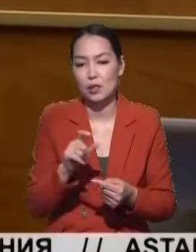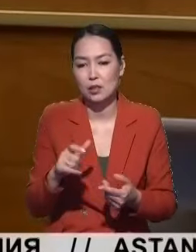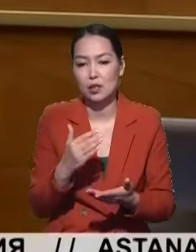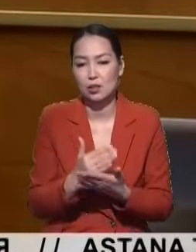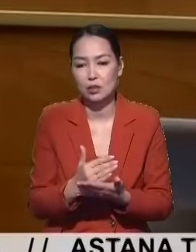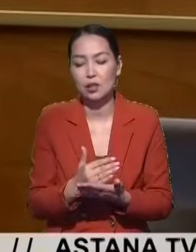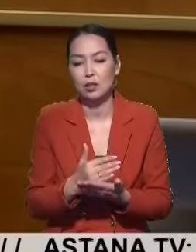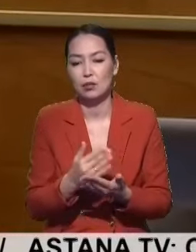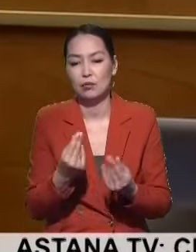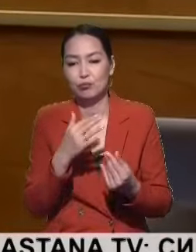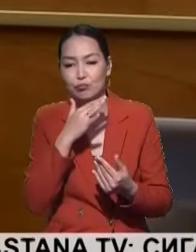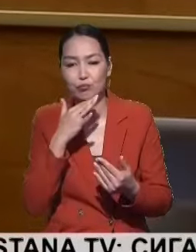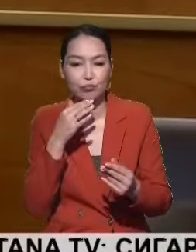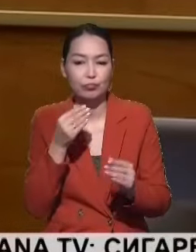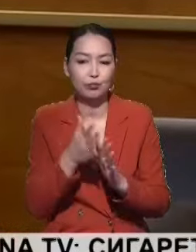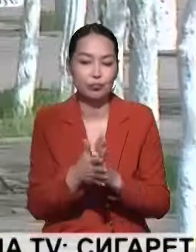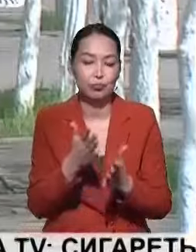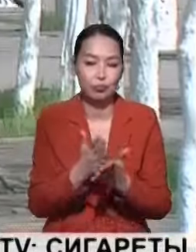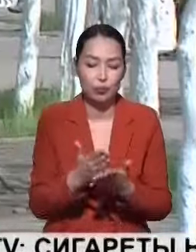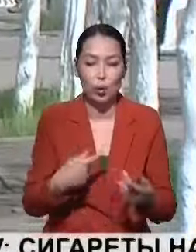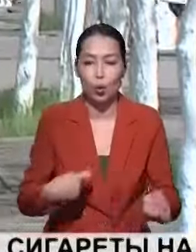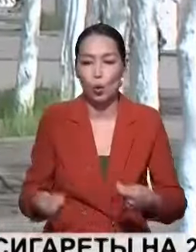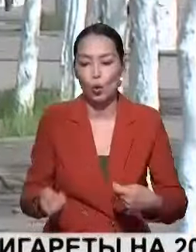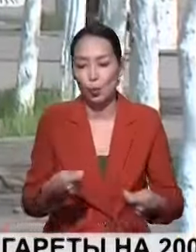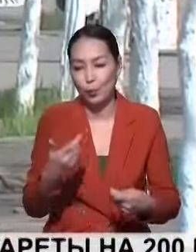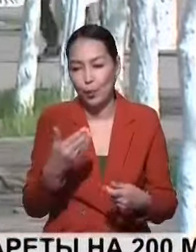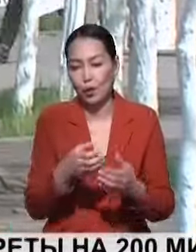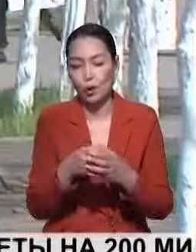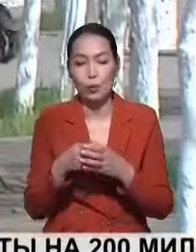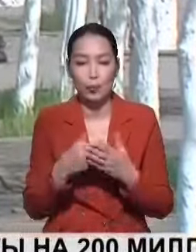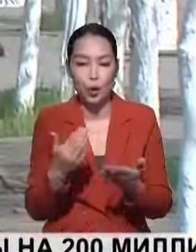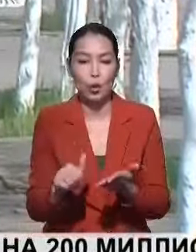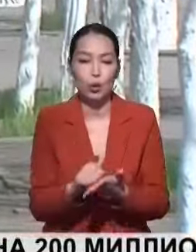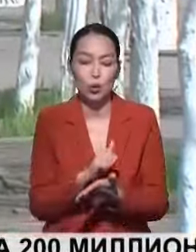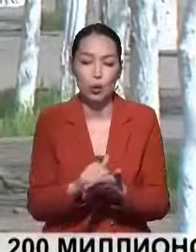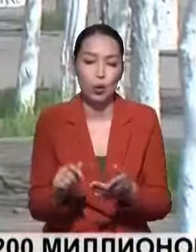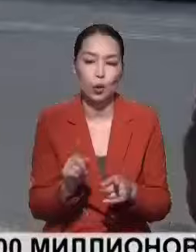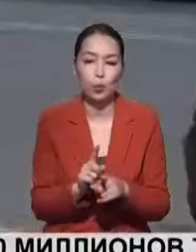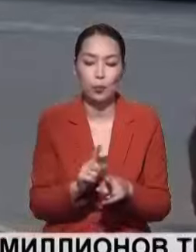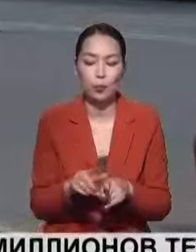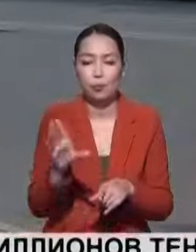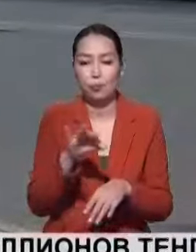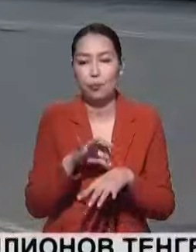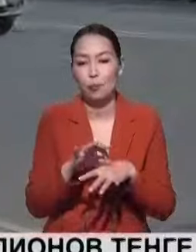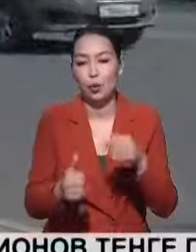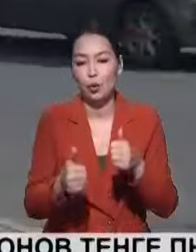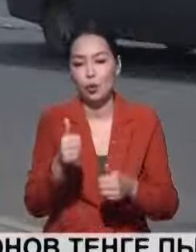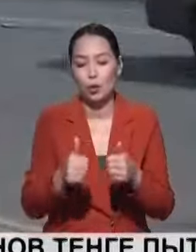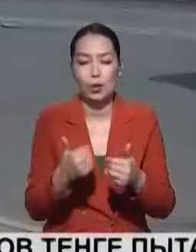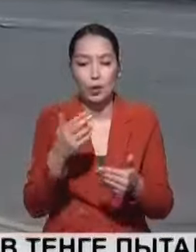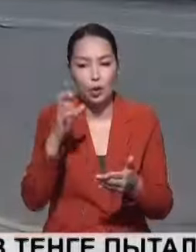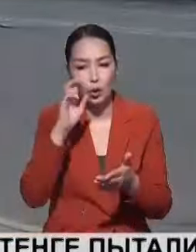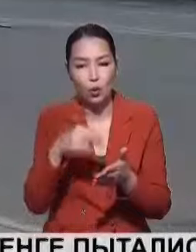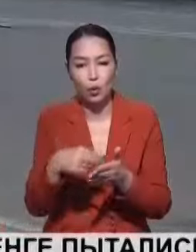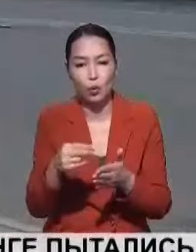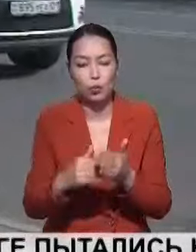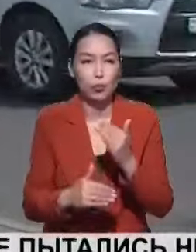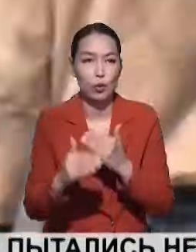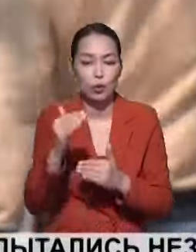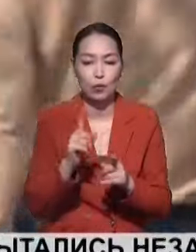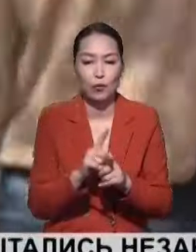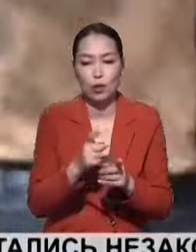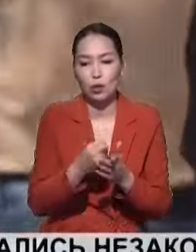государственных средств решением группы руководителей. Так, согласно новому документу, сокращен срок проведения конкурса по госзакупкам с